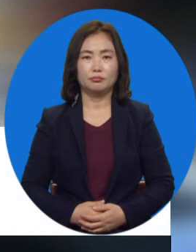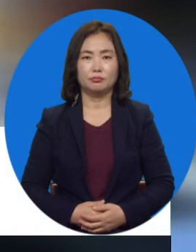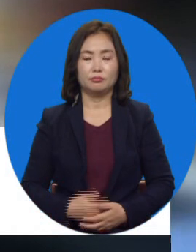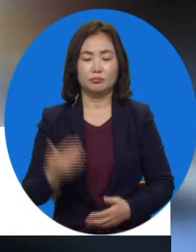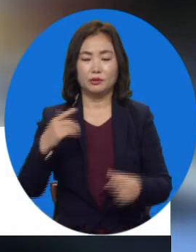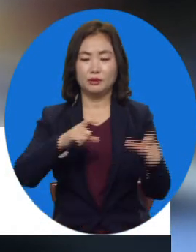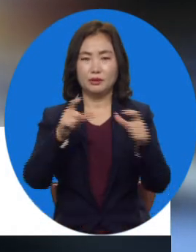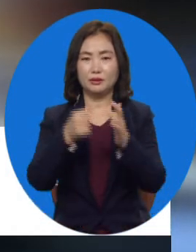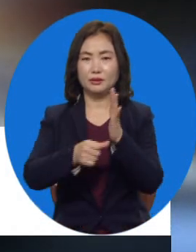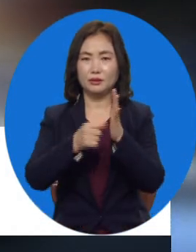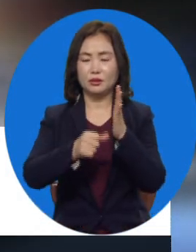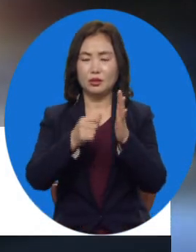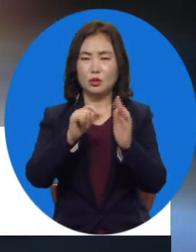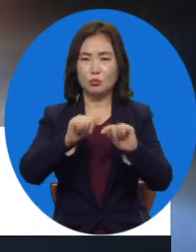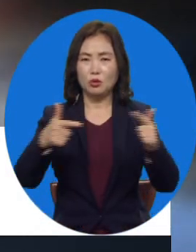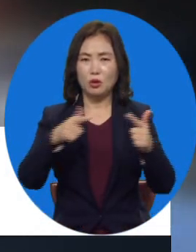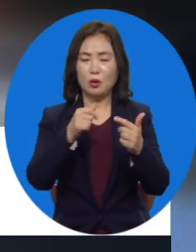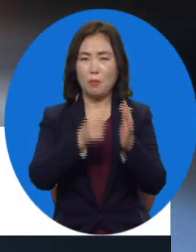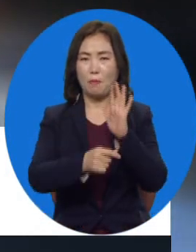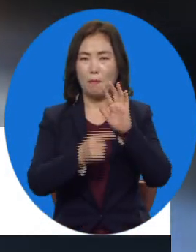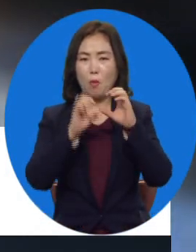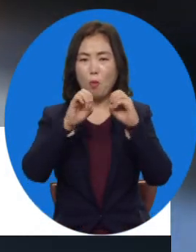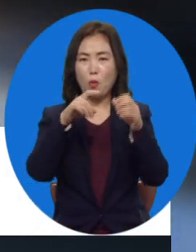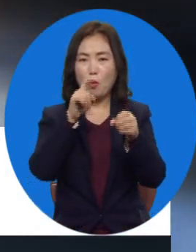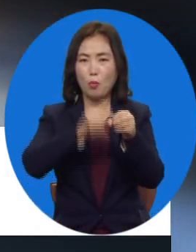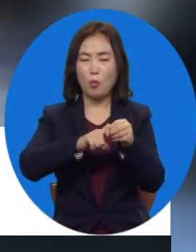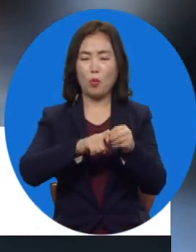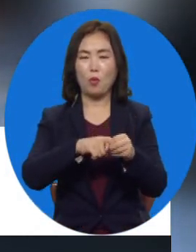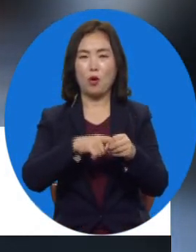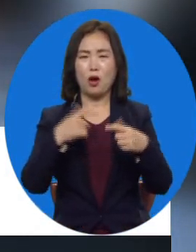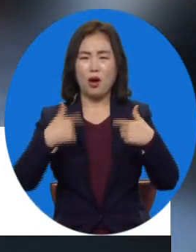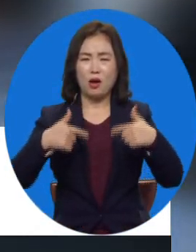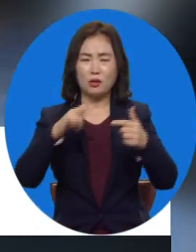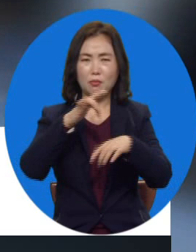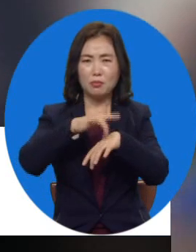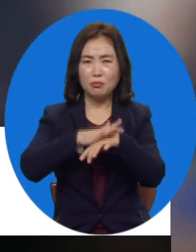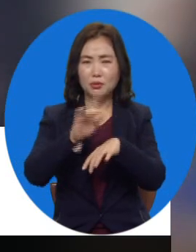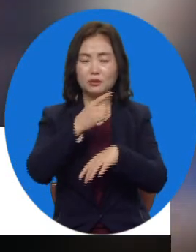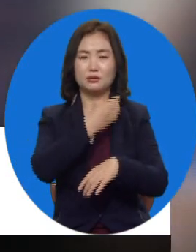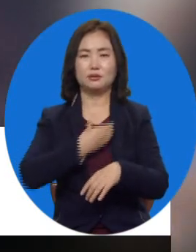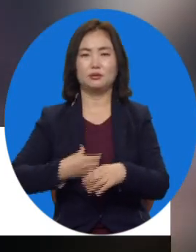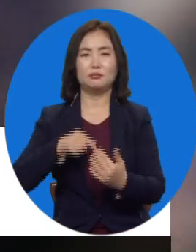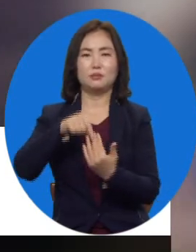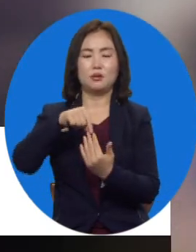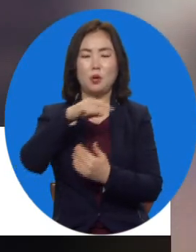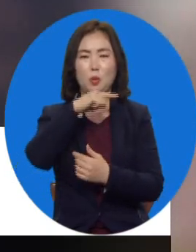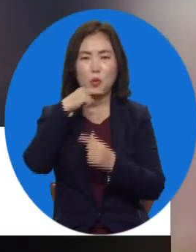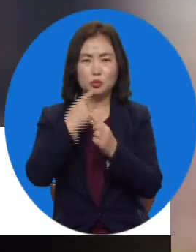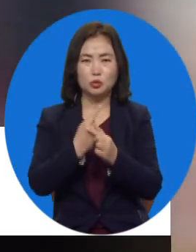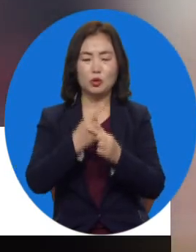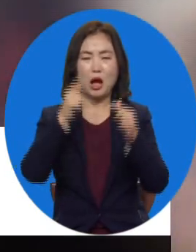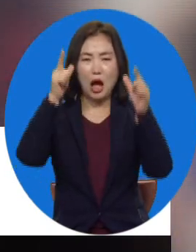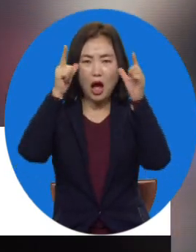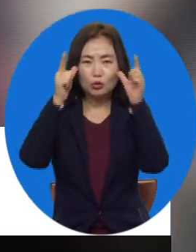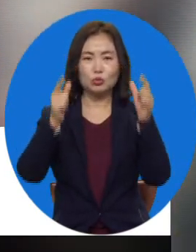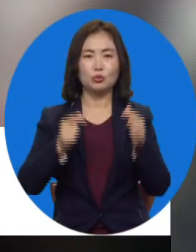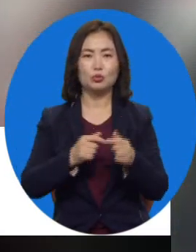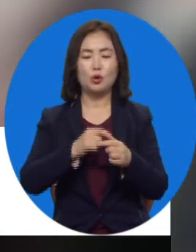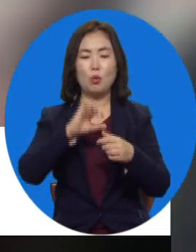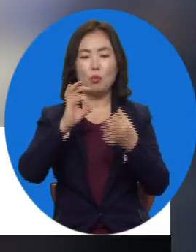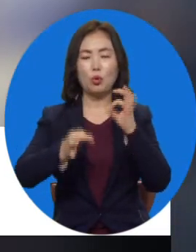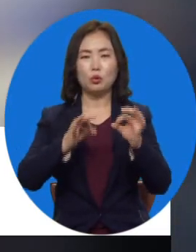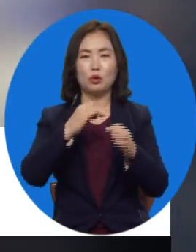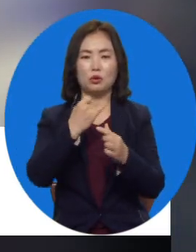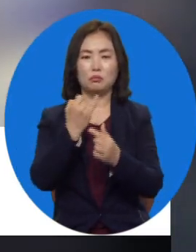지역 특산물을 홍보하는 행사에 빠지지 않고 개최되는 미인 선발대회 고추 아가씨 한우 아가씨 포도